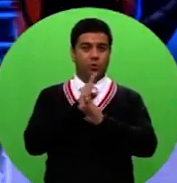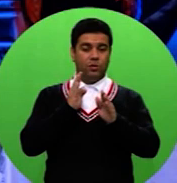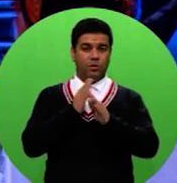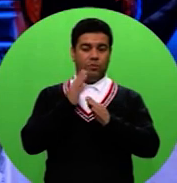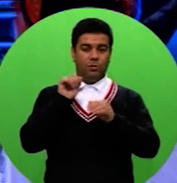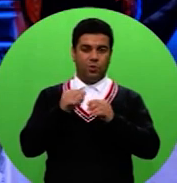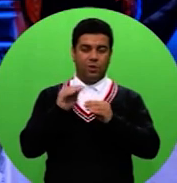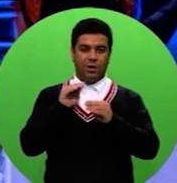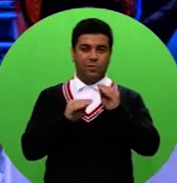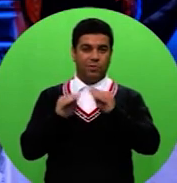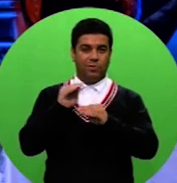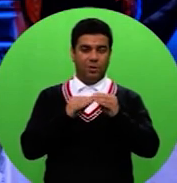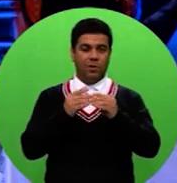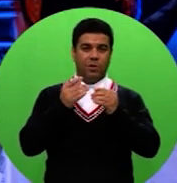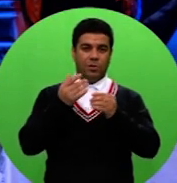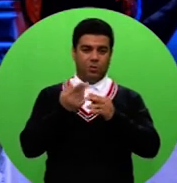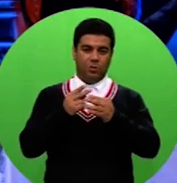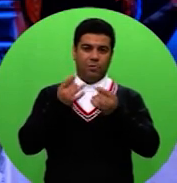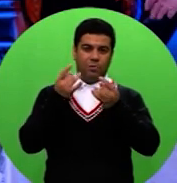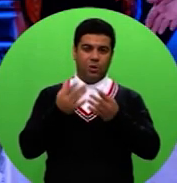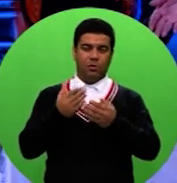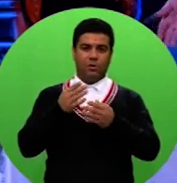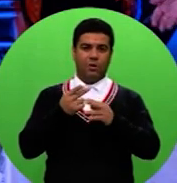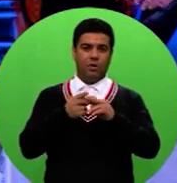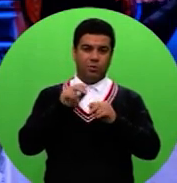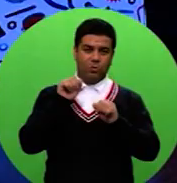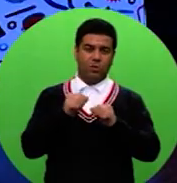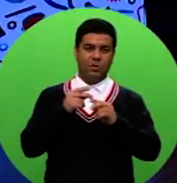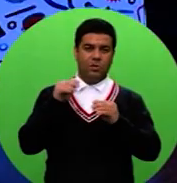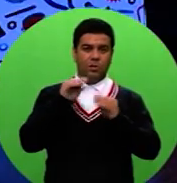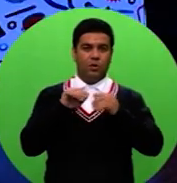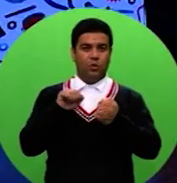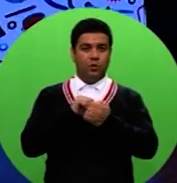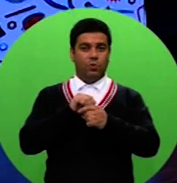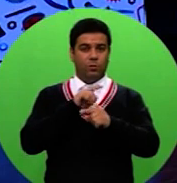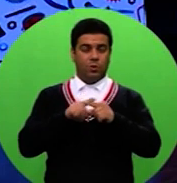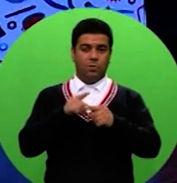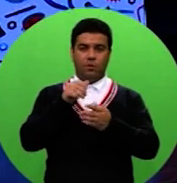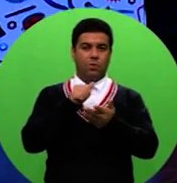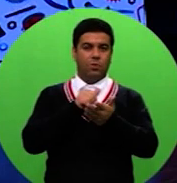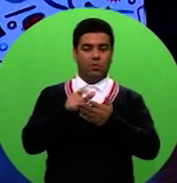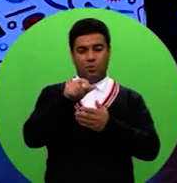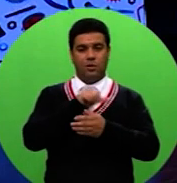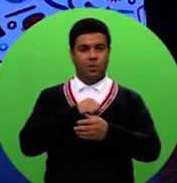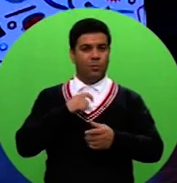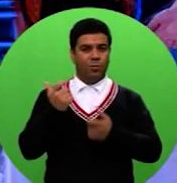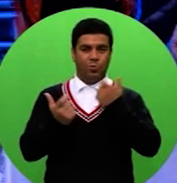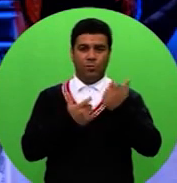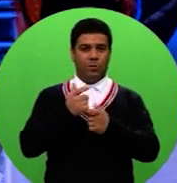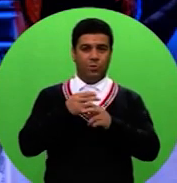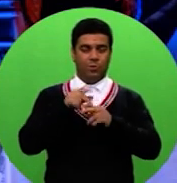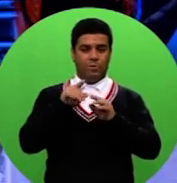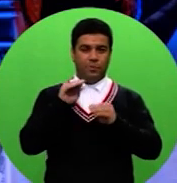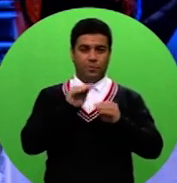воздушный. Вы можете лепить традиционным пластилином, глиной, соленым тестом. Не отказывайте себе в